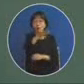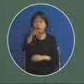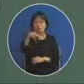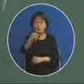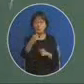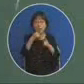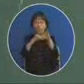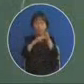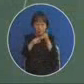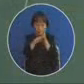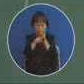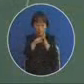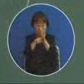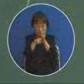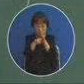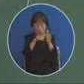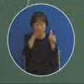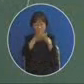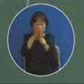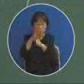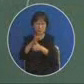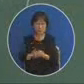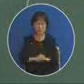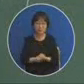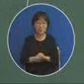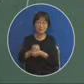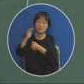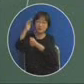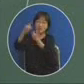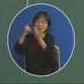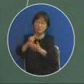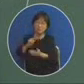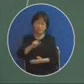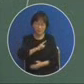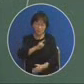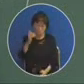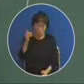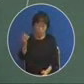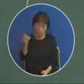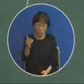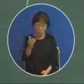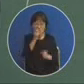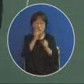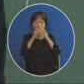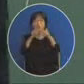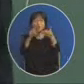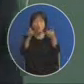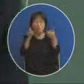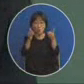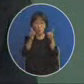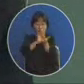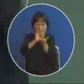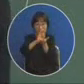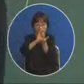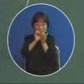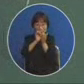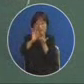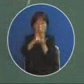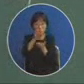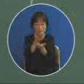hold on to the covenant. 하나님 나를 홀리 메이션으로 사용해 줘. God, use me as the holy mason. 하나님